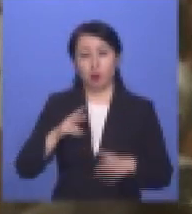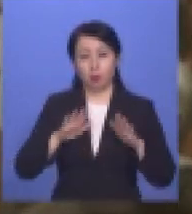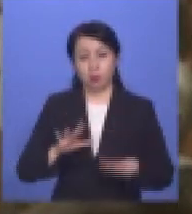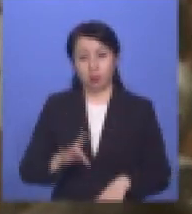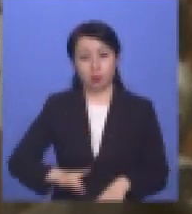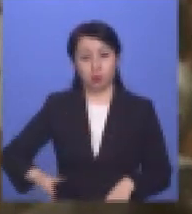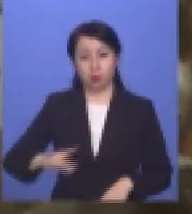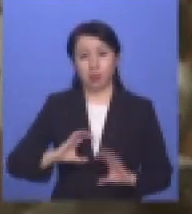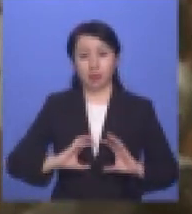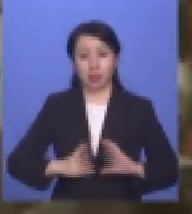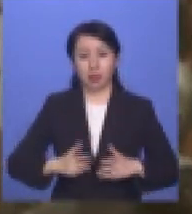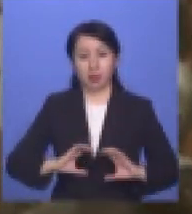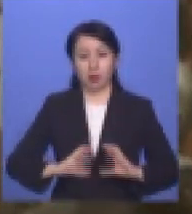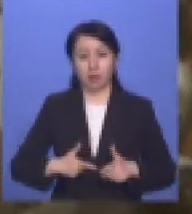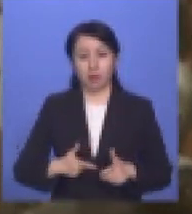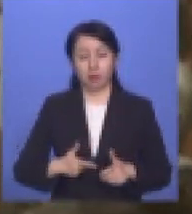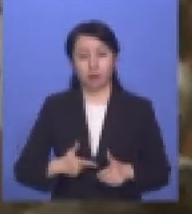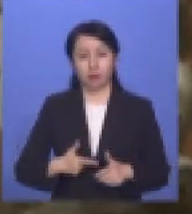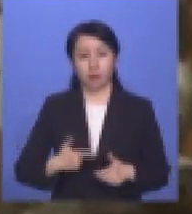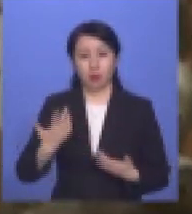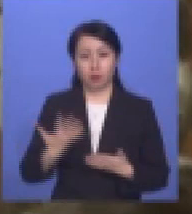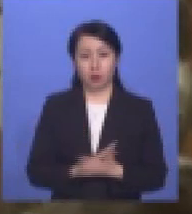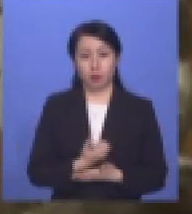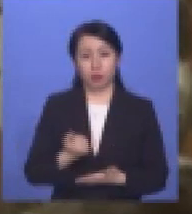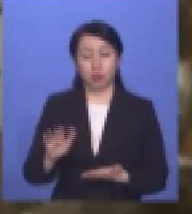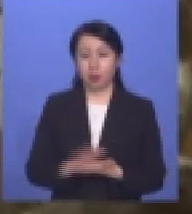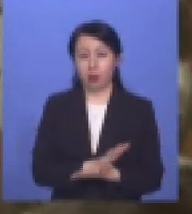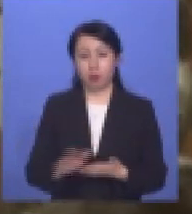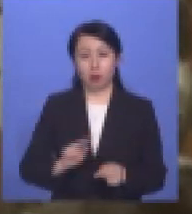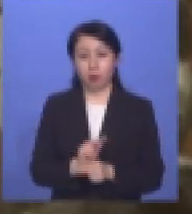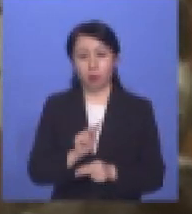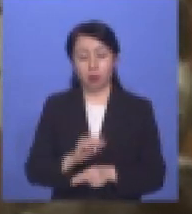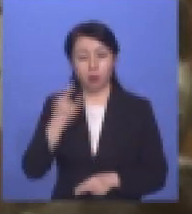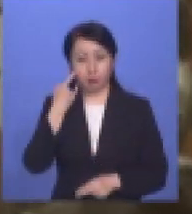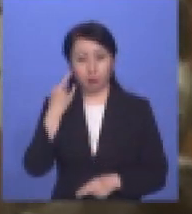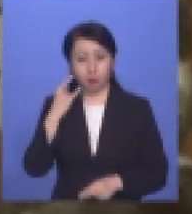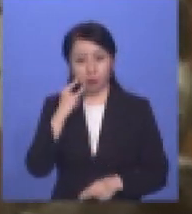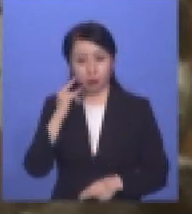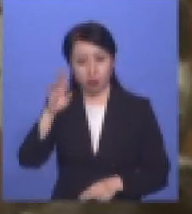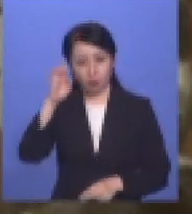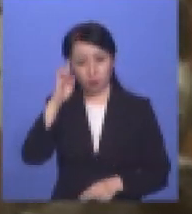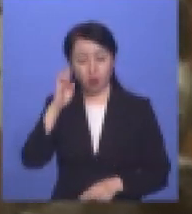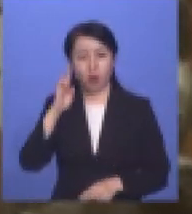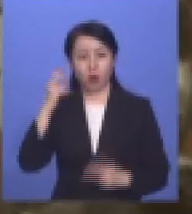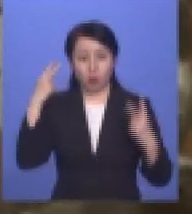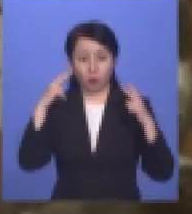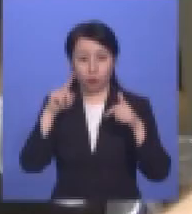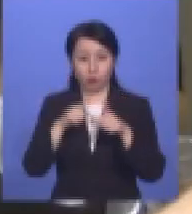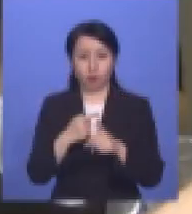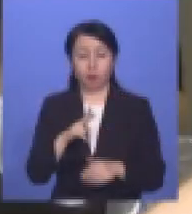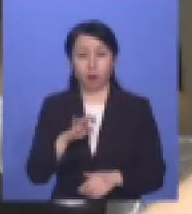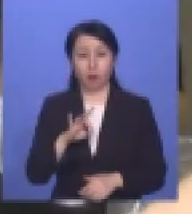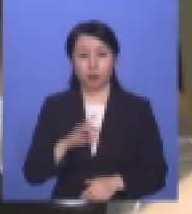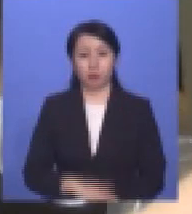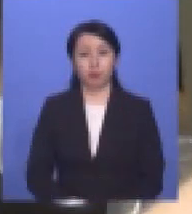олимпиаде по предмету география. Получил грант на обучение в Павлодарском государственном университете имени Султана Махмуда Турайгырова.